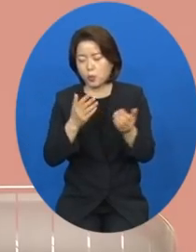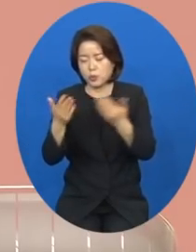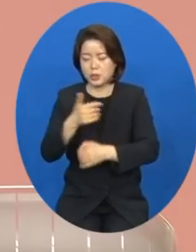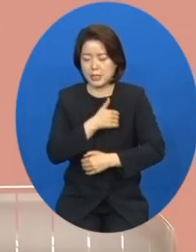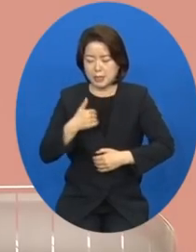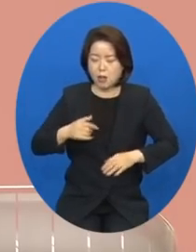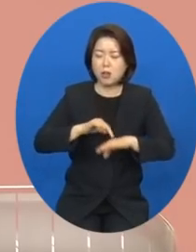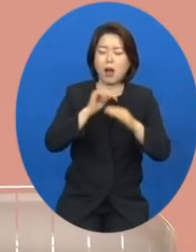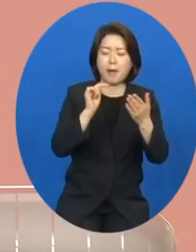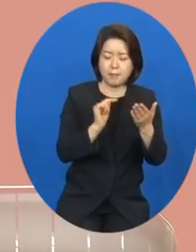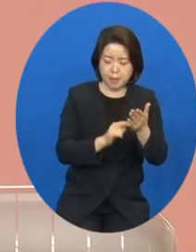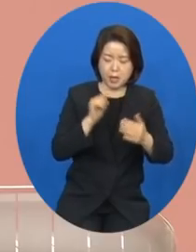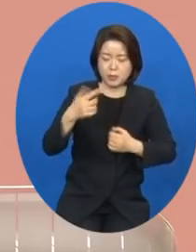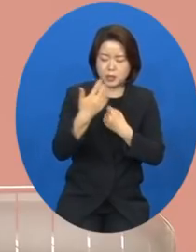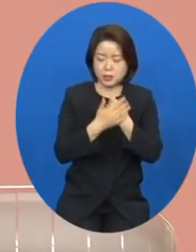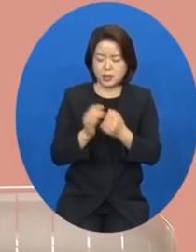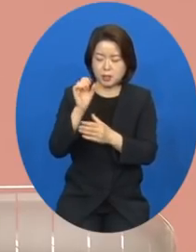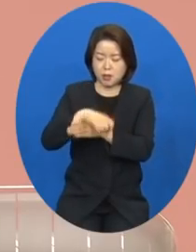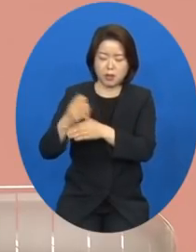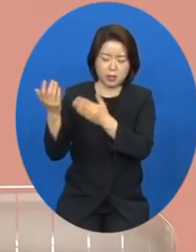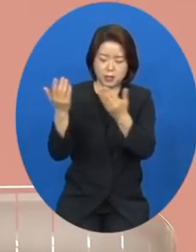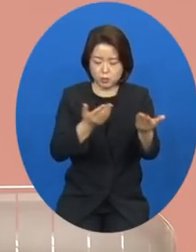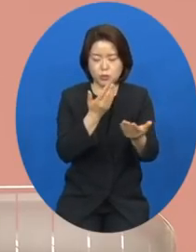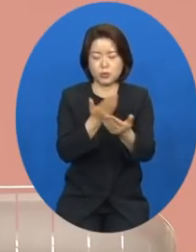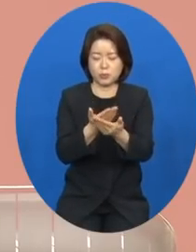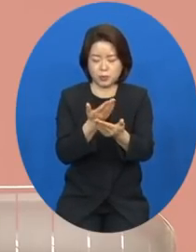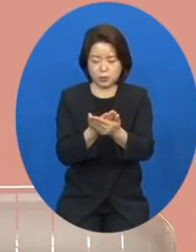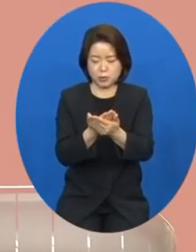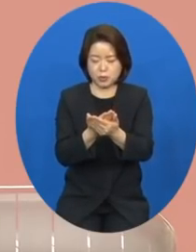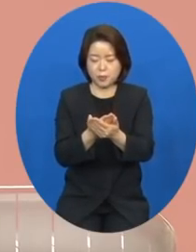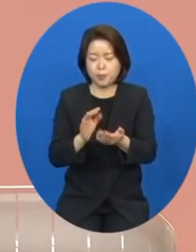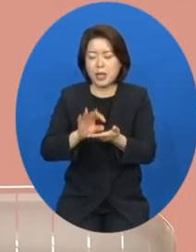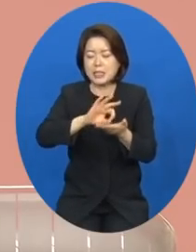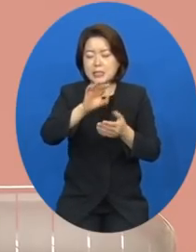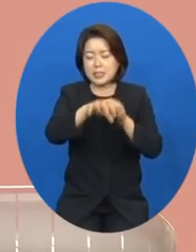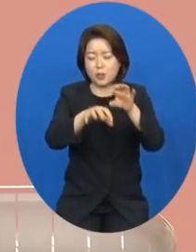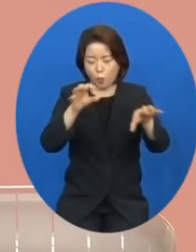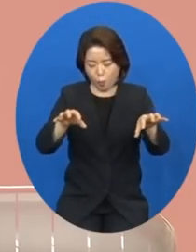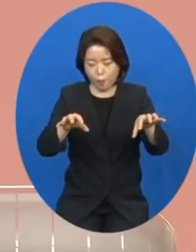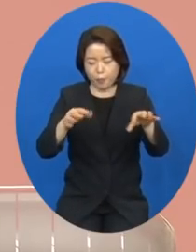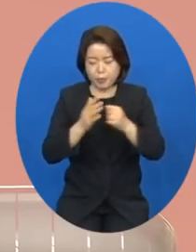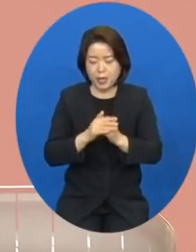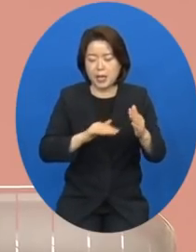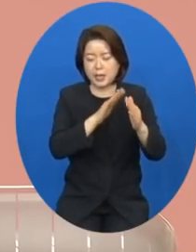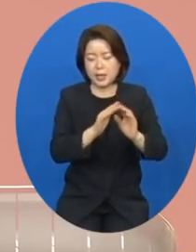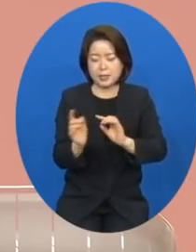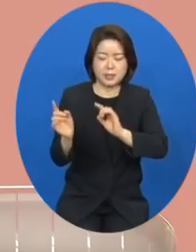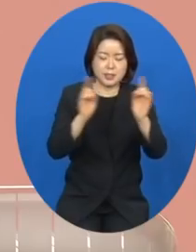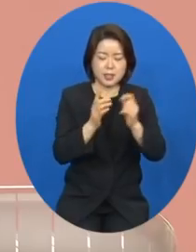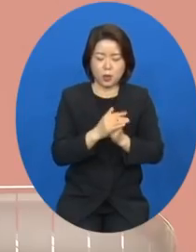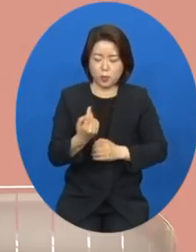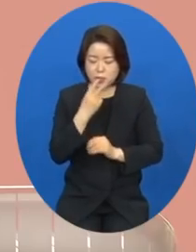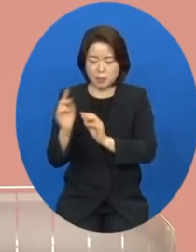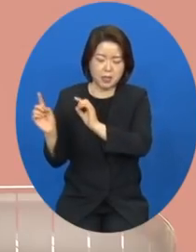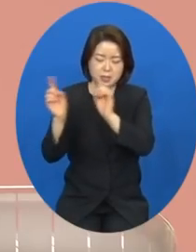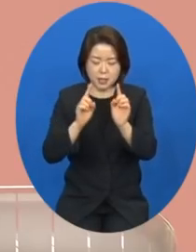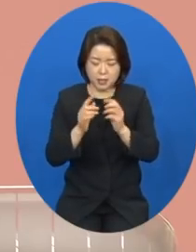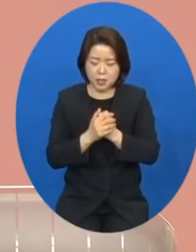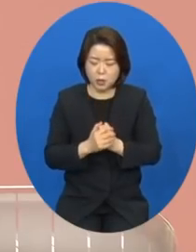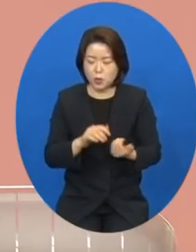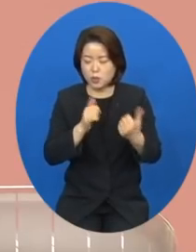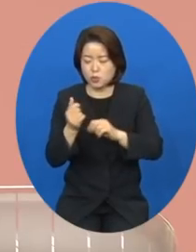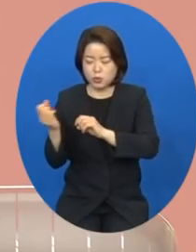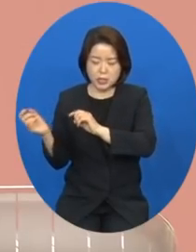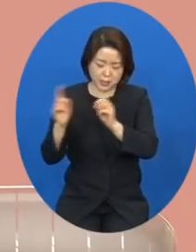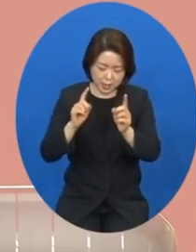마음과 하는 그 은혜를 허락하여 출시 없어서 수 있는 것 것마다 가정이 살아나고 생명의 살아나고 죽은 자가